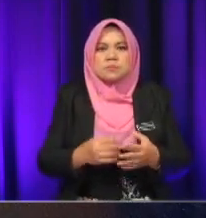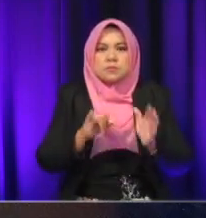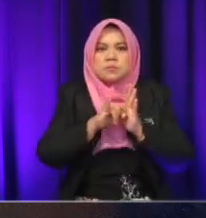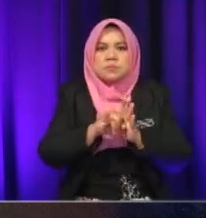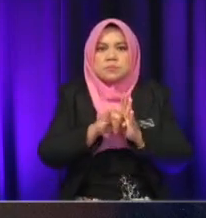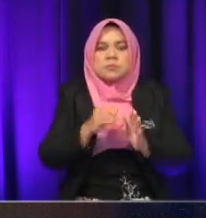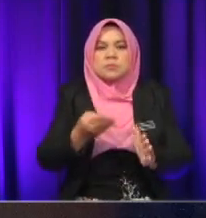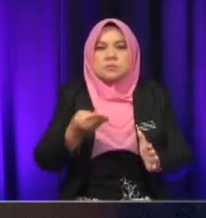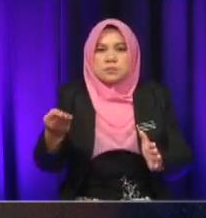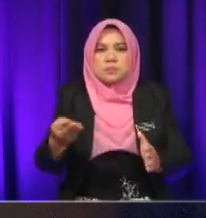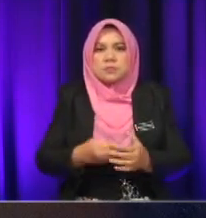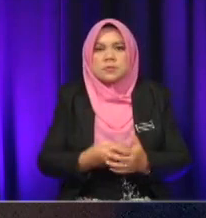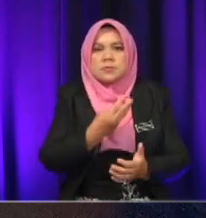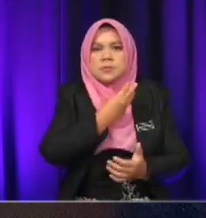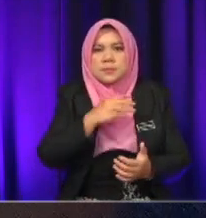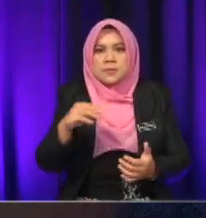mengiklankan produk mereka.